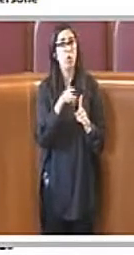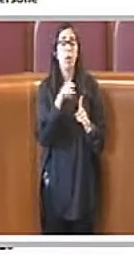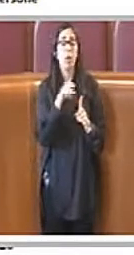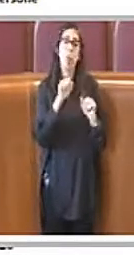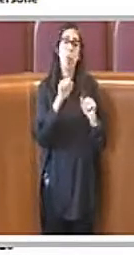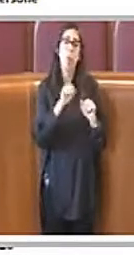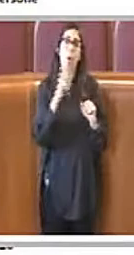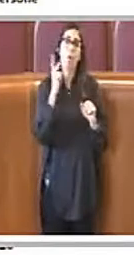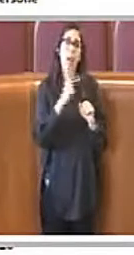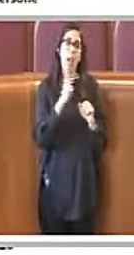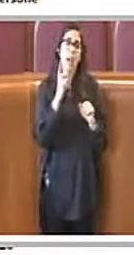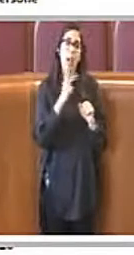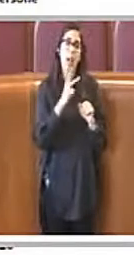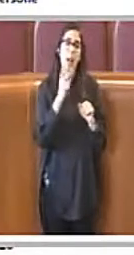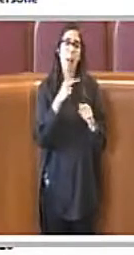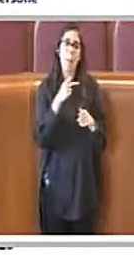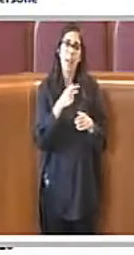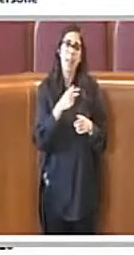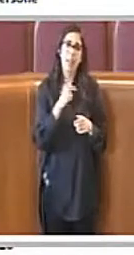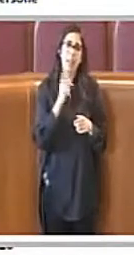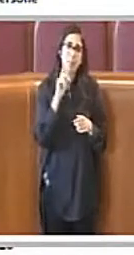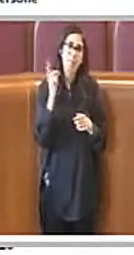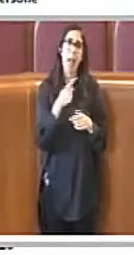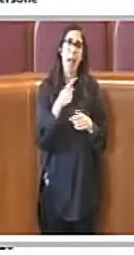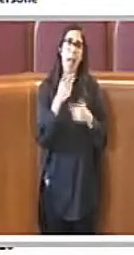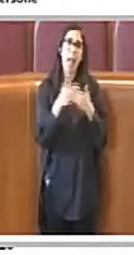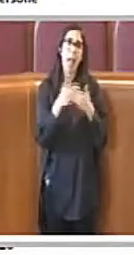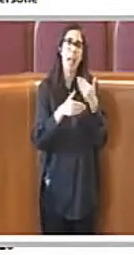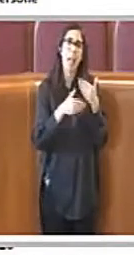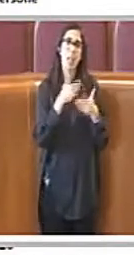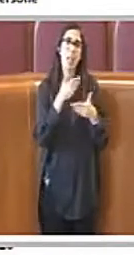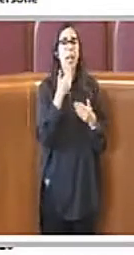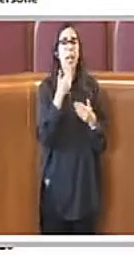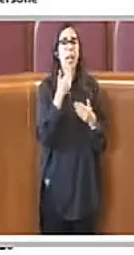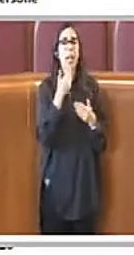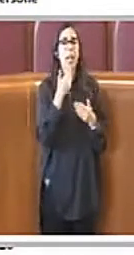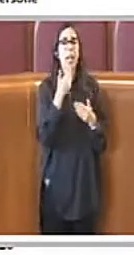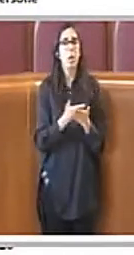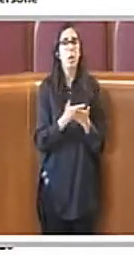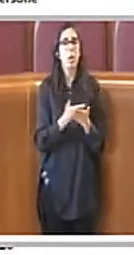avere un rafforzamento attraverso la proposta della collega Paciocco. Grazie.